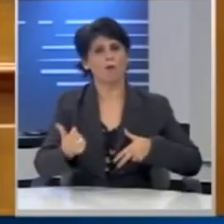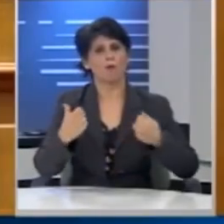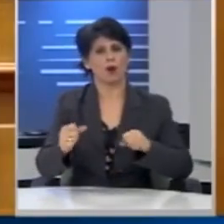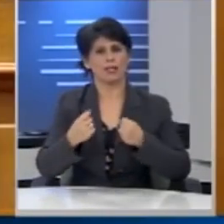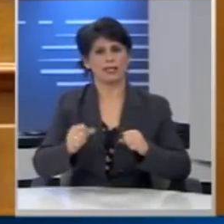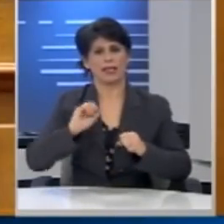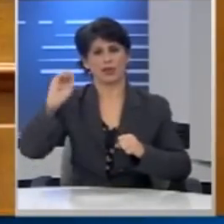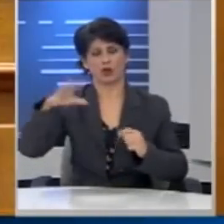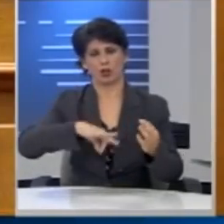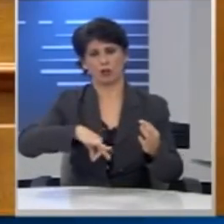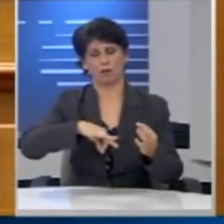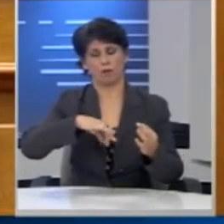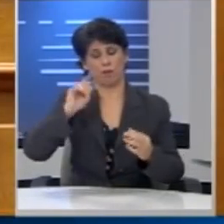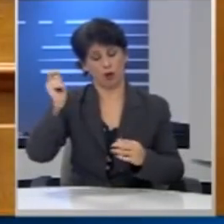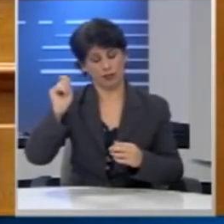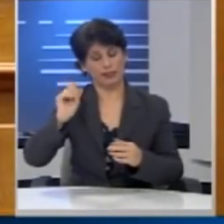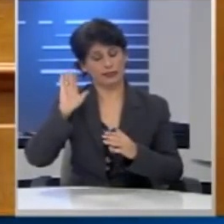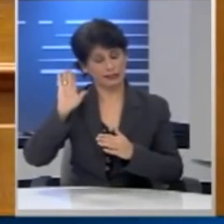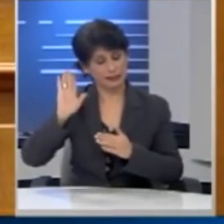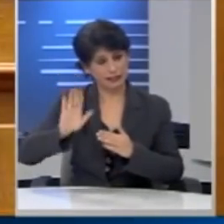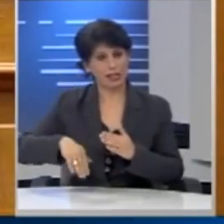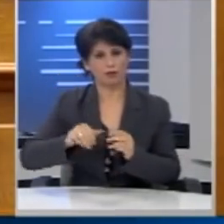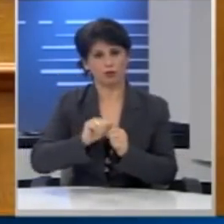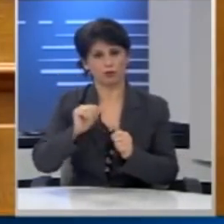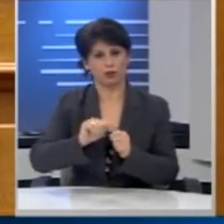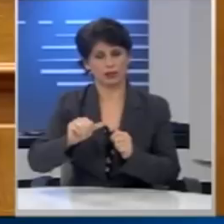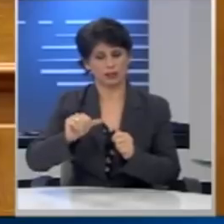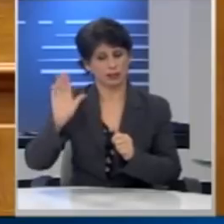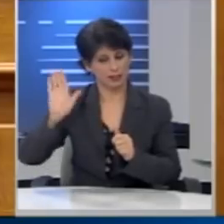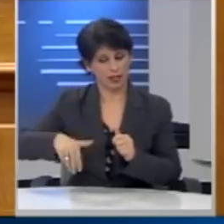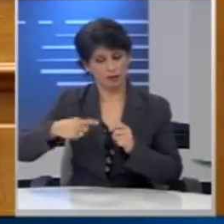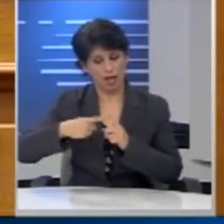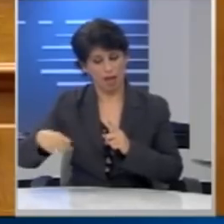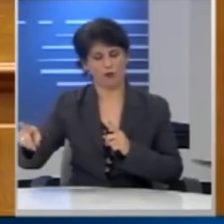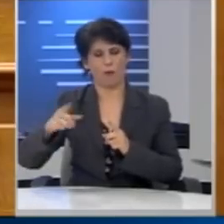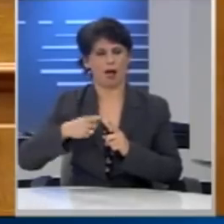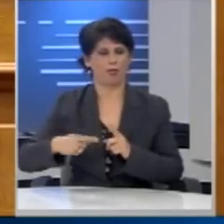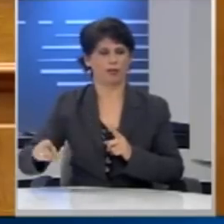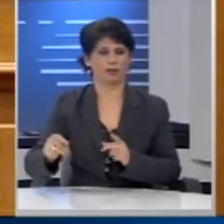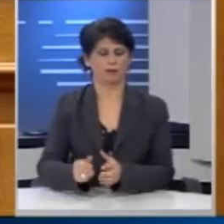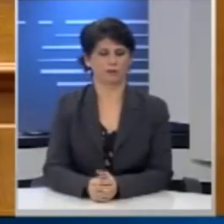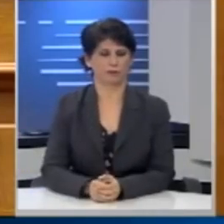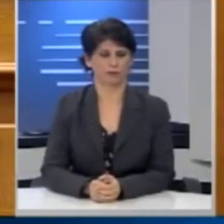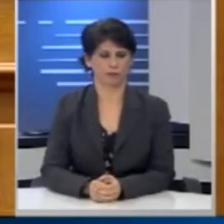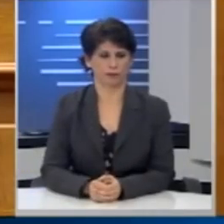εξωτερική πολιτική τους τελευταίους μήνες και τις τελευταίες εβδομάδες.